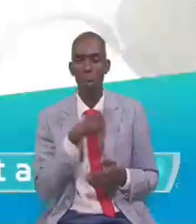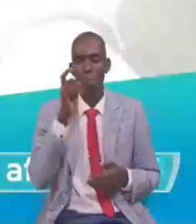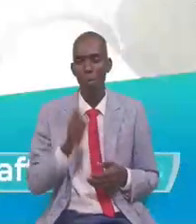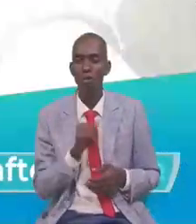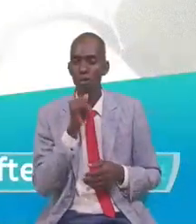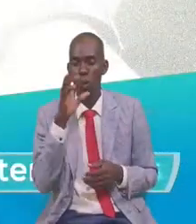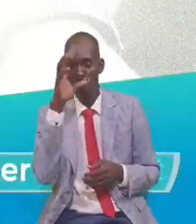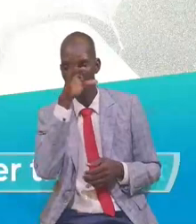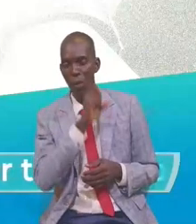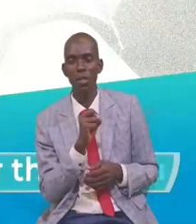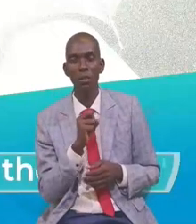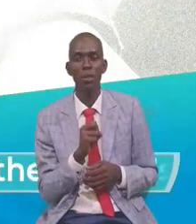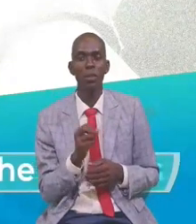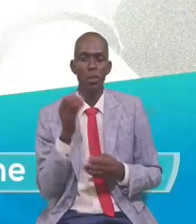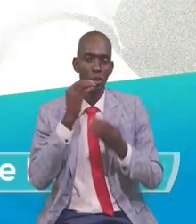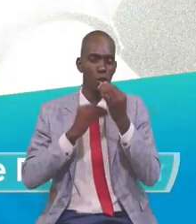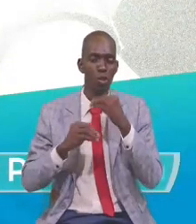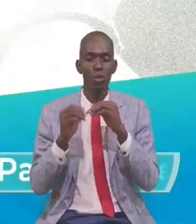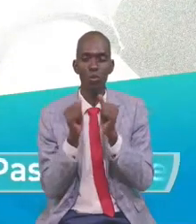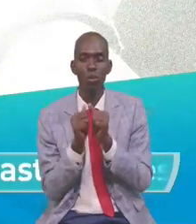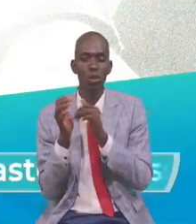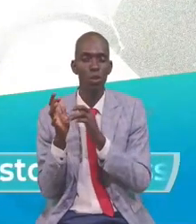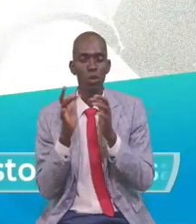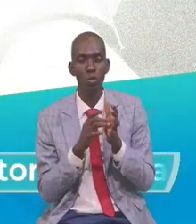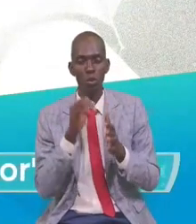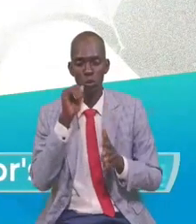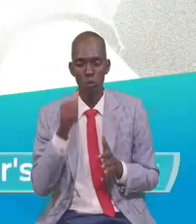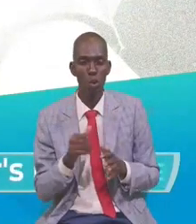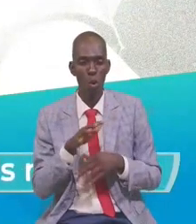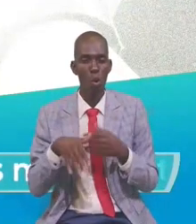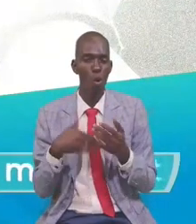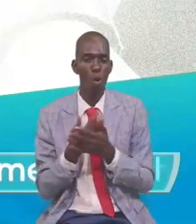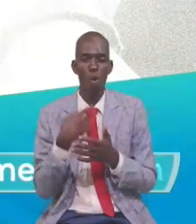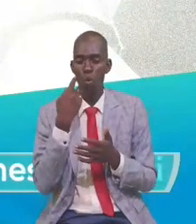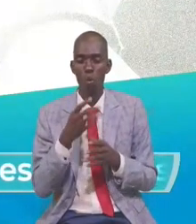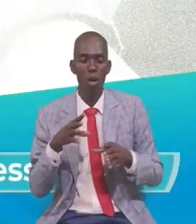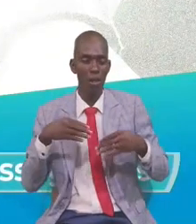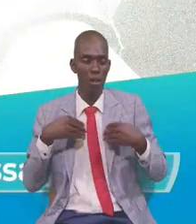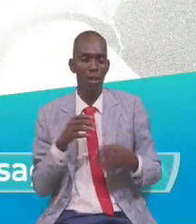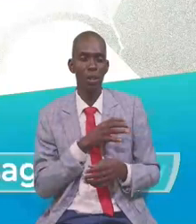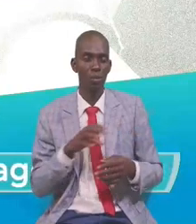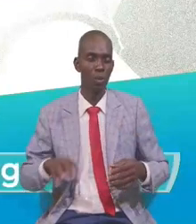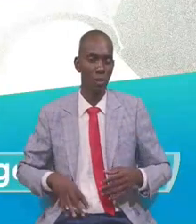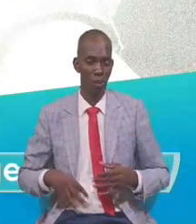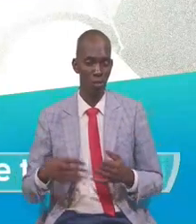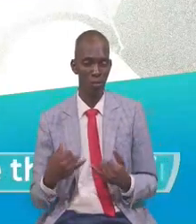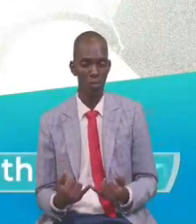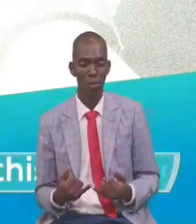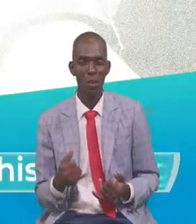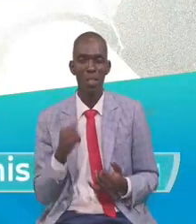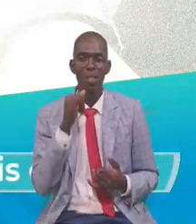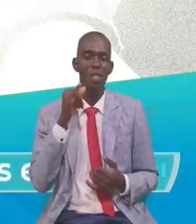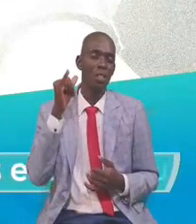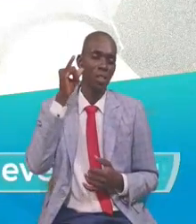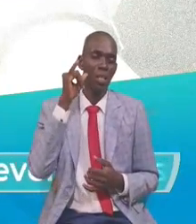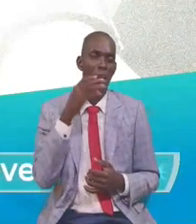qui vous sera communiqué le premier dimanche du mois d'octobre.